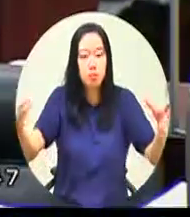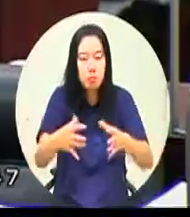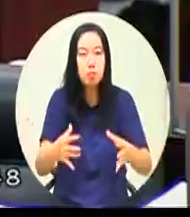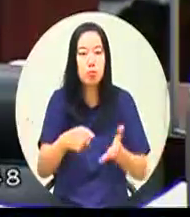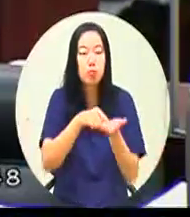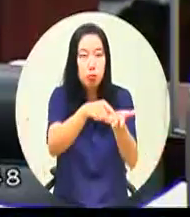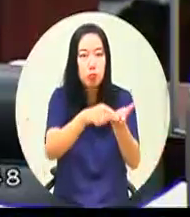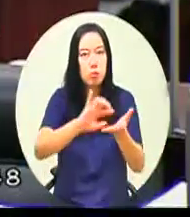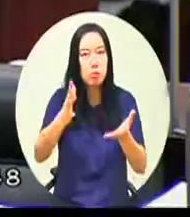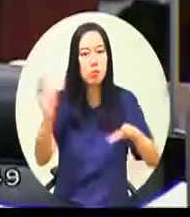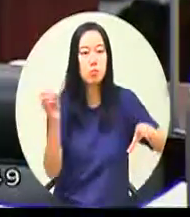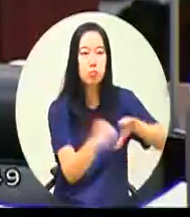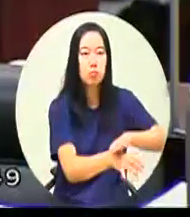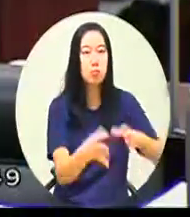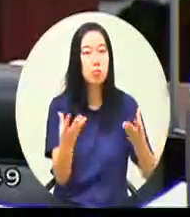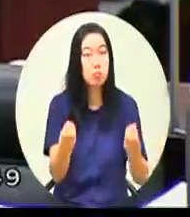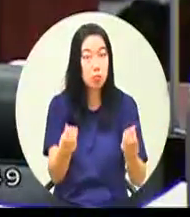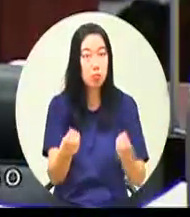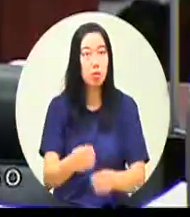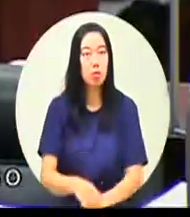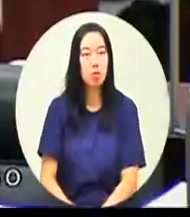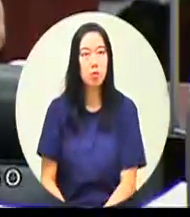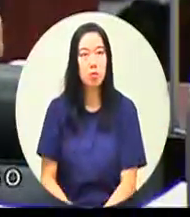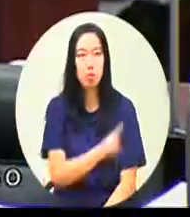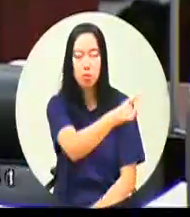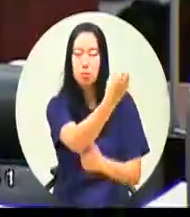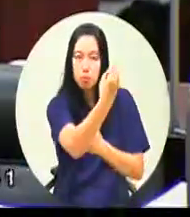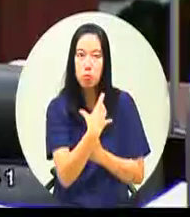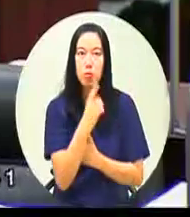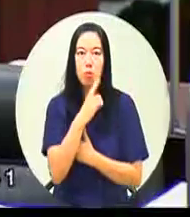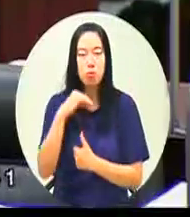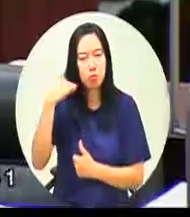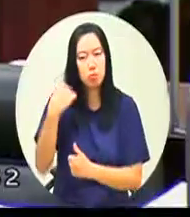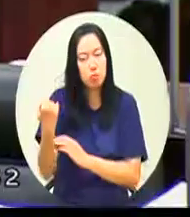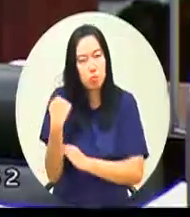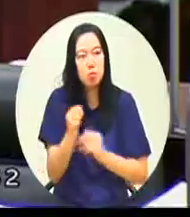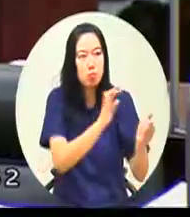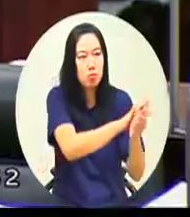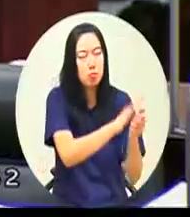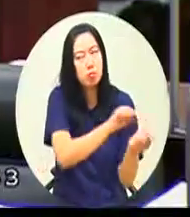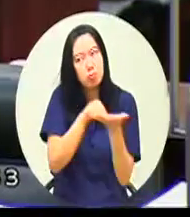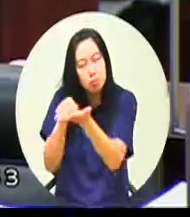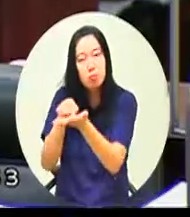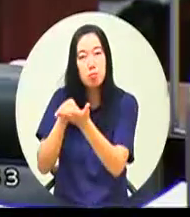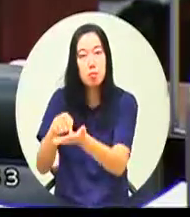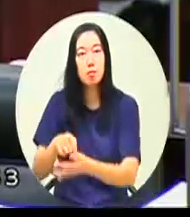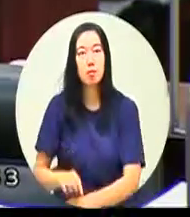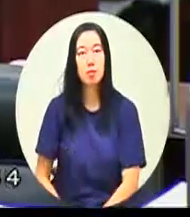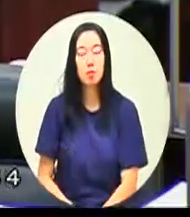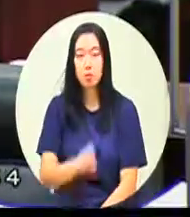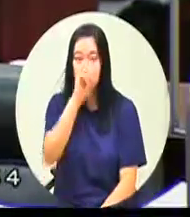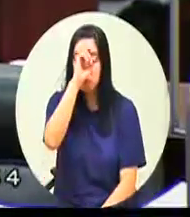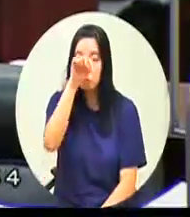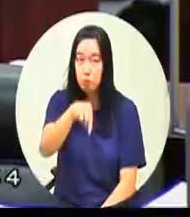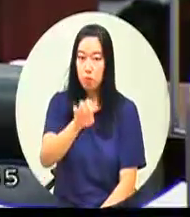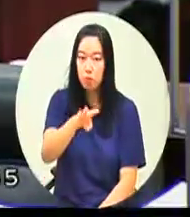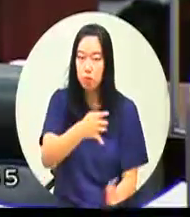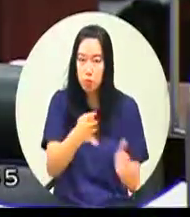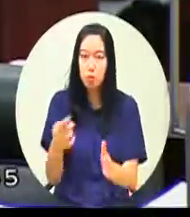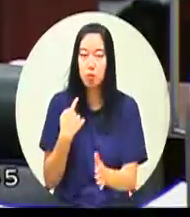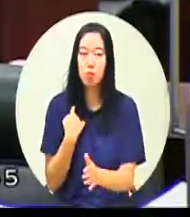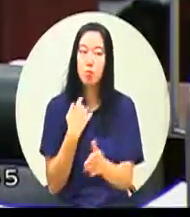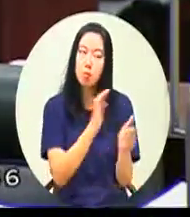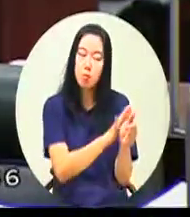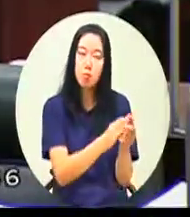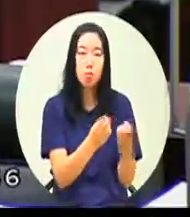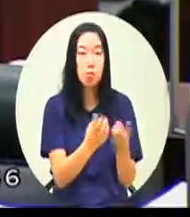有纳入，所以一定跟本席欢迎爱争取啦哈，请迄个经理哈、对这部分要安那